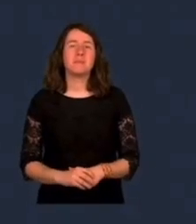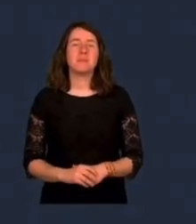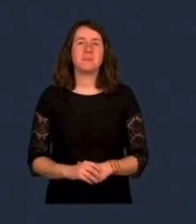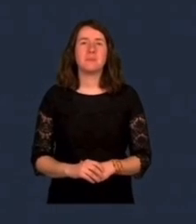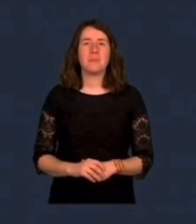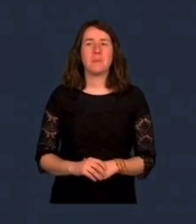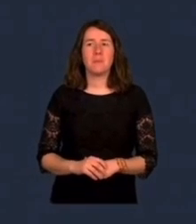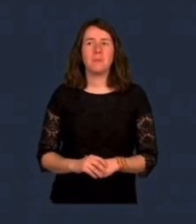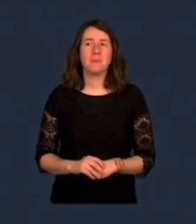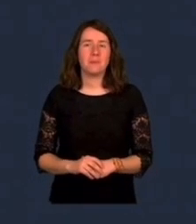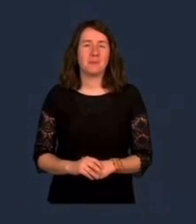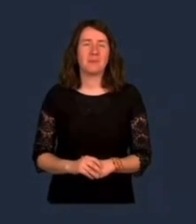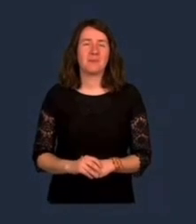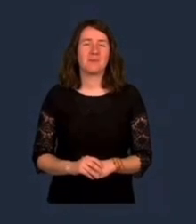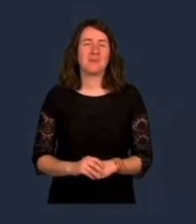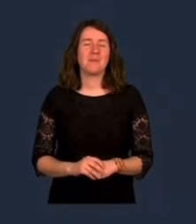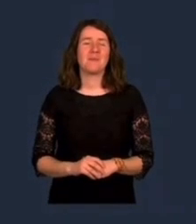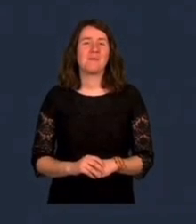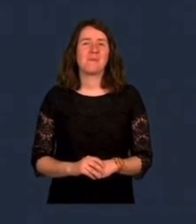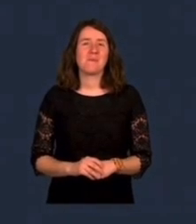Monsieur Lecaillon pour le groupe LIS.